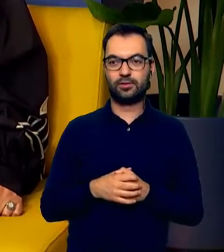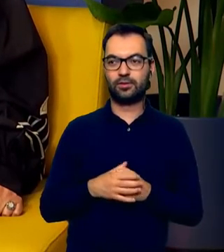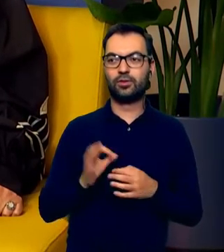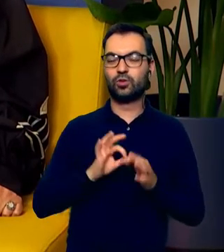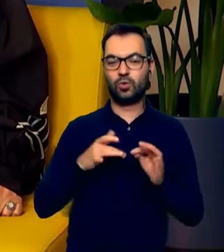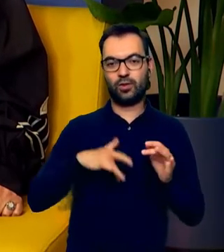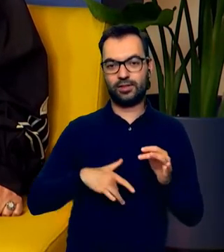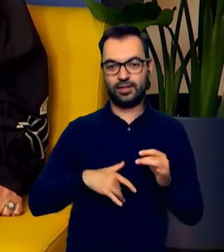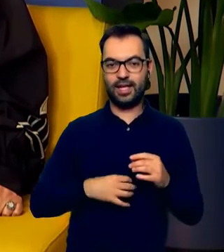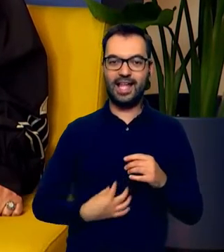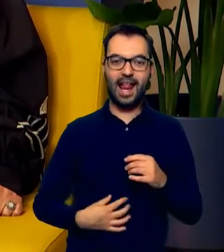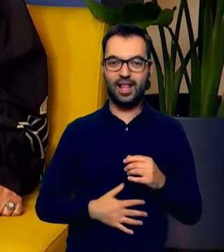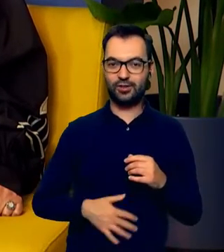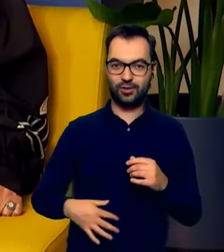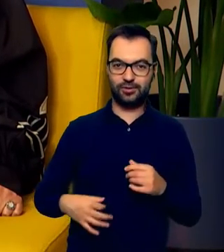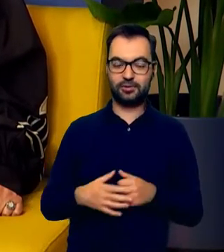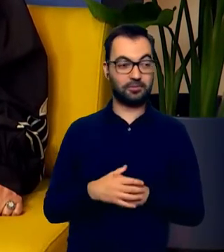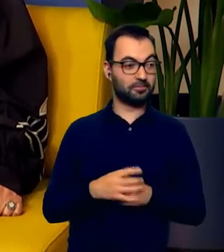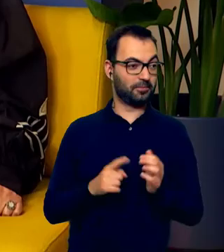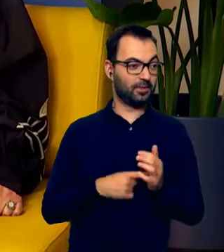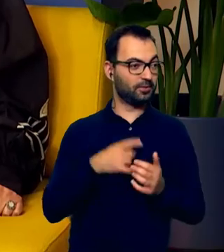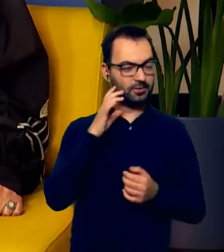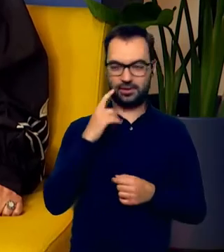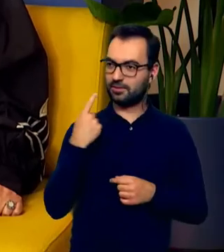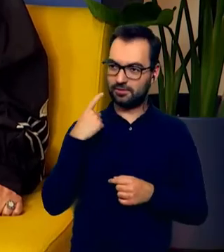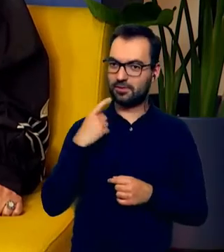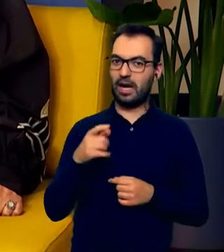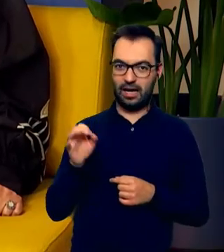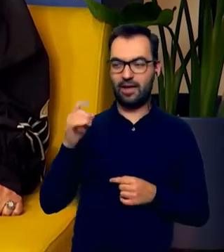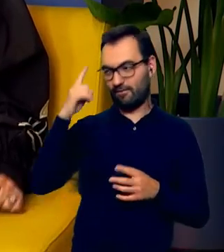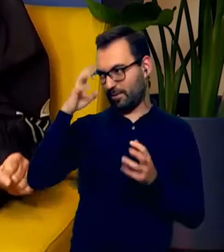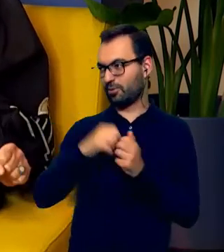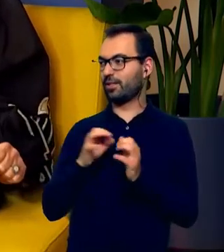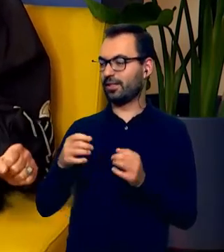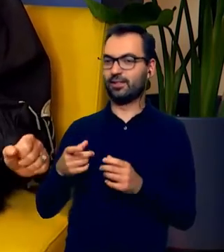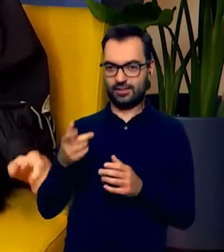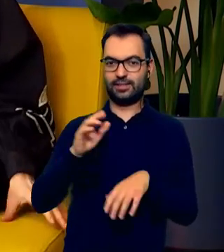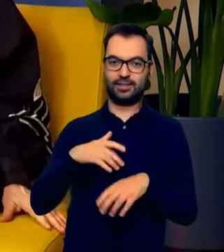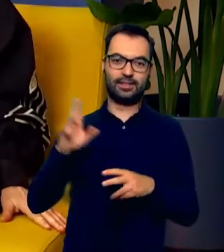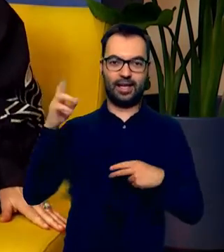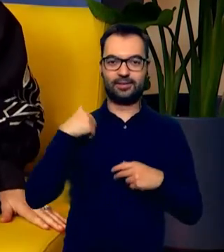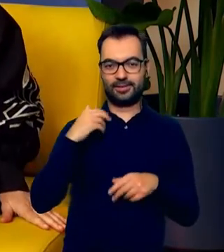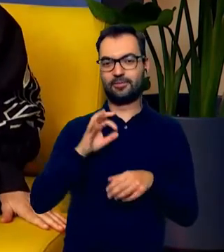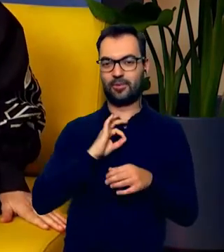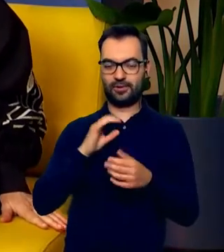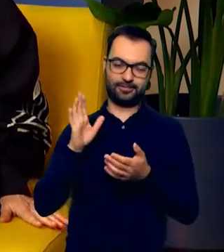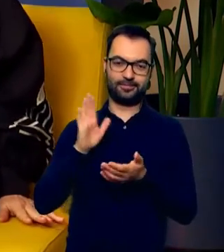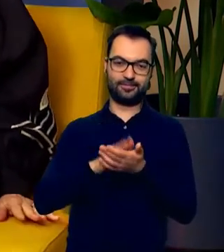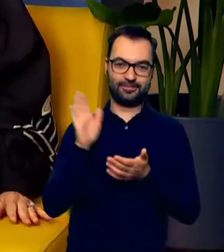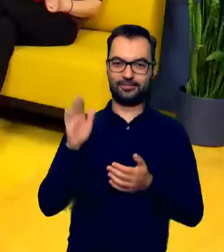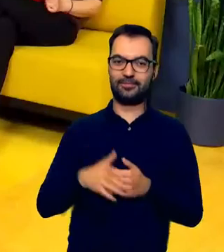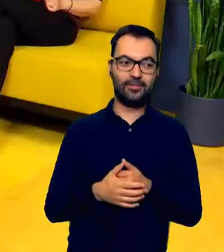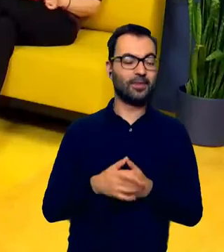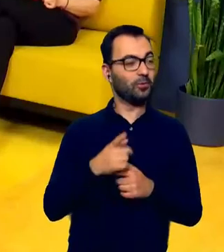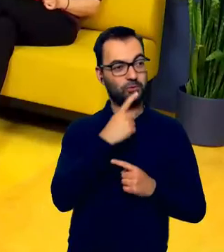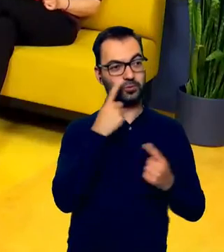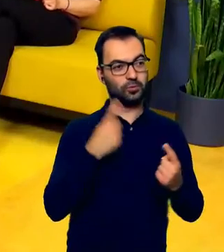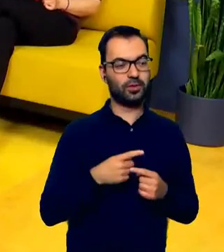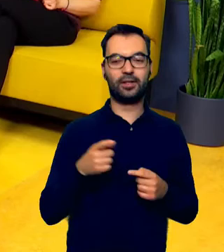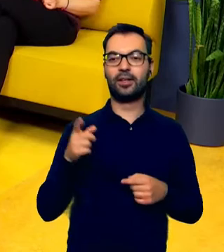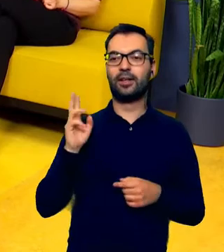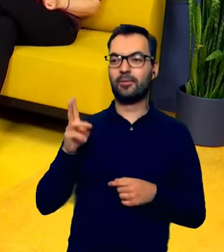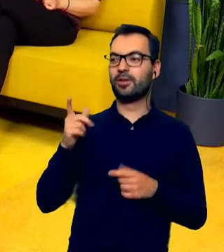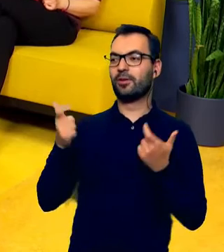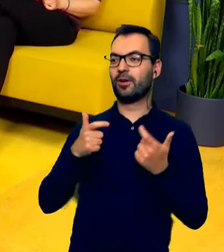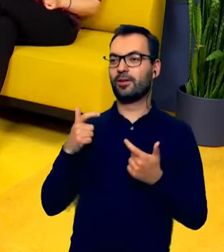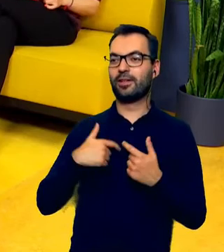wymoszczoną złotem, na przykład jelito. Tak, o tym nie ja słyszałam. Ja też nie, ale teraz wymyśliłam i raz, dwa, trzy zamawiam. Świetne, chociaż no. To... Potem ci